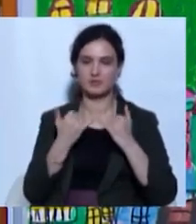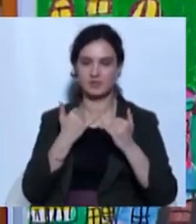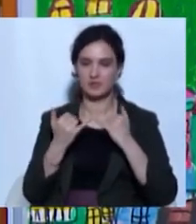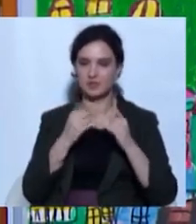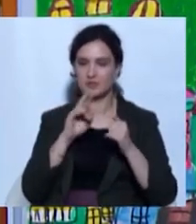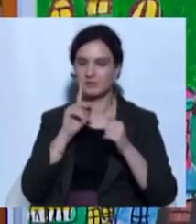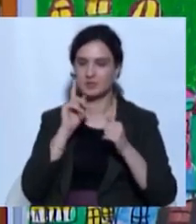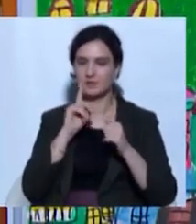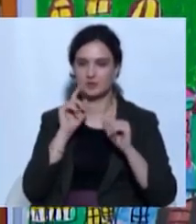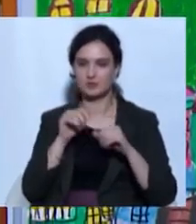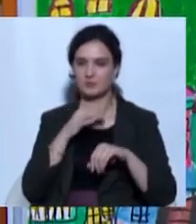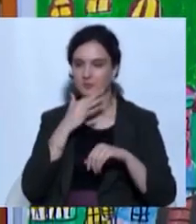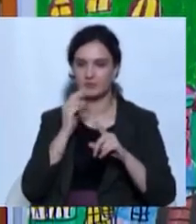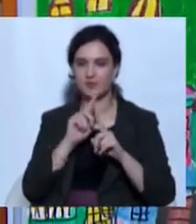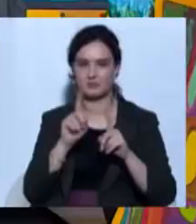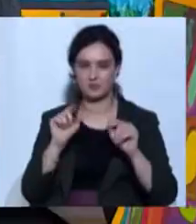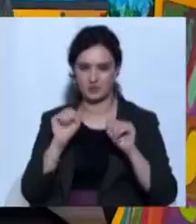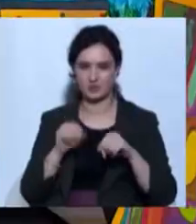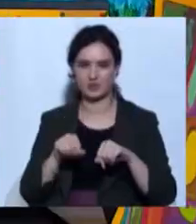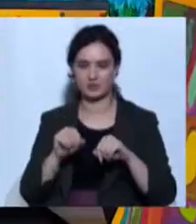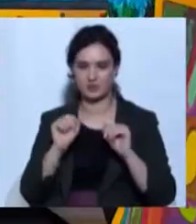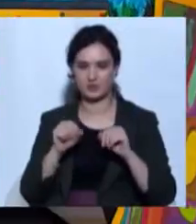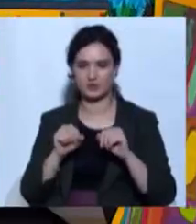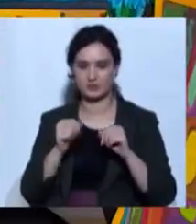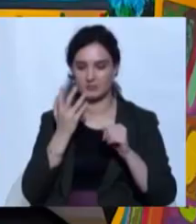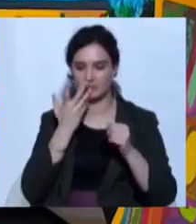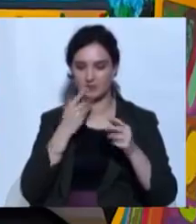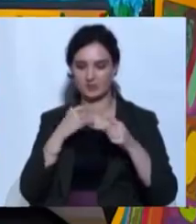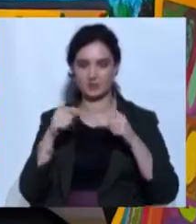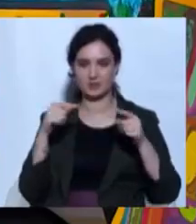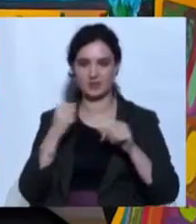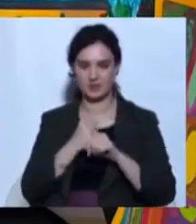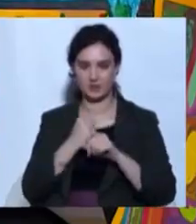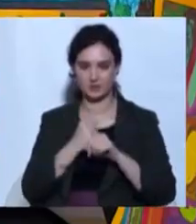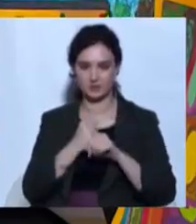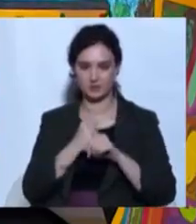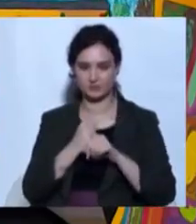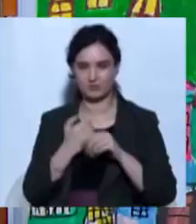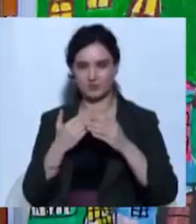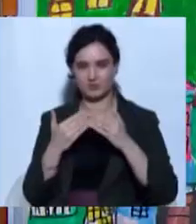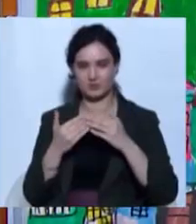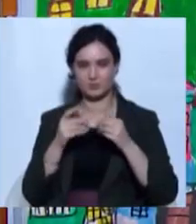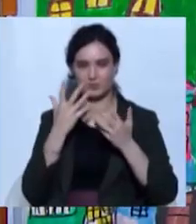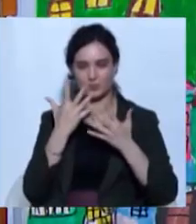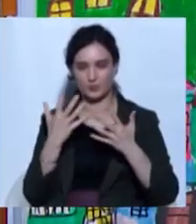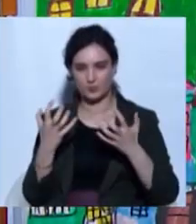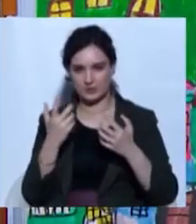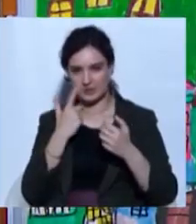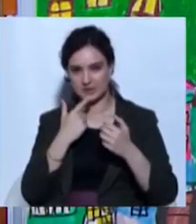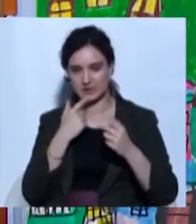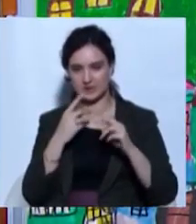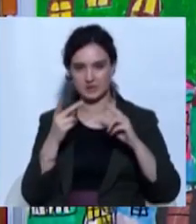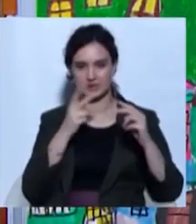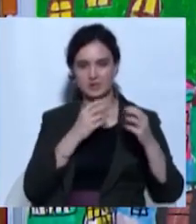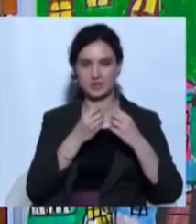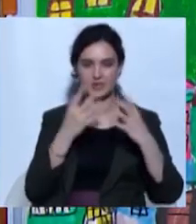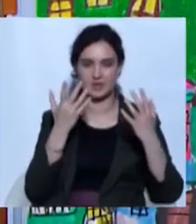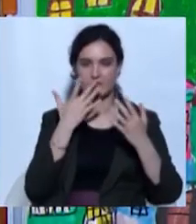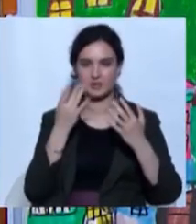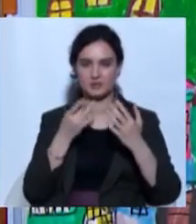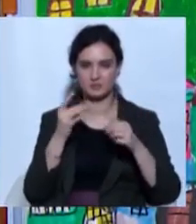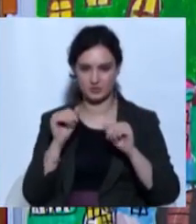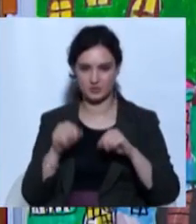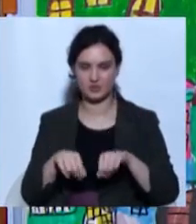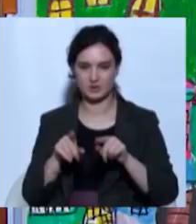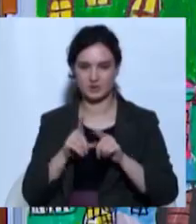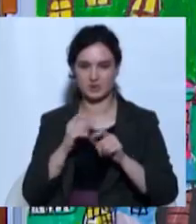ყვითელში და მწვანეში, აი ბევრ ამას შეგიძლიათ. შეგიძლიათ ტონალობით გააკეთოთ, აი გადახვიდეთ მუქი წითლიდან ღია ვარდისფერამდე.